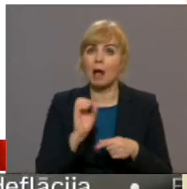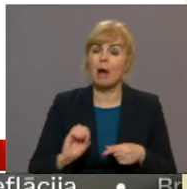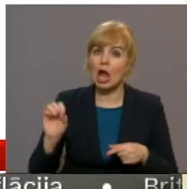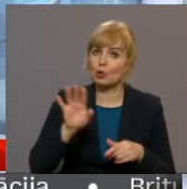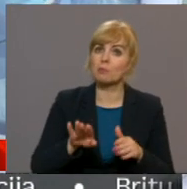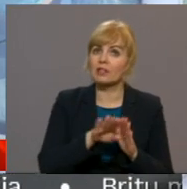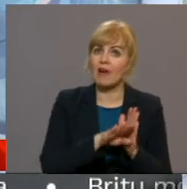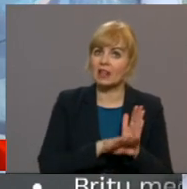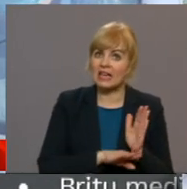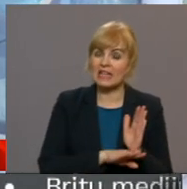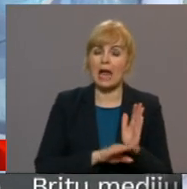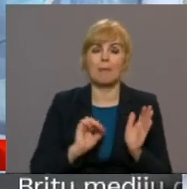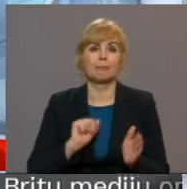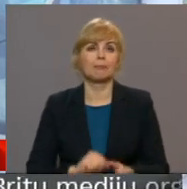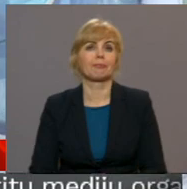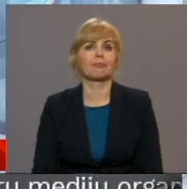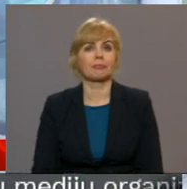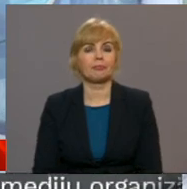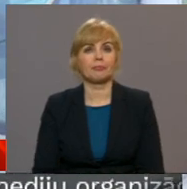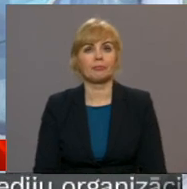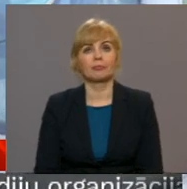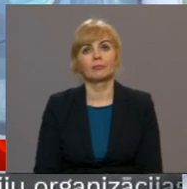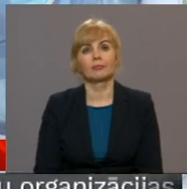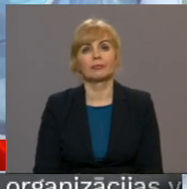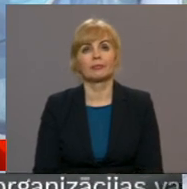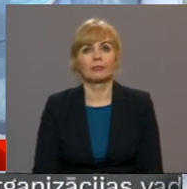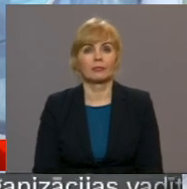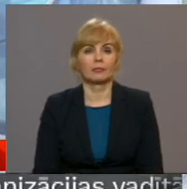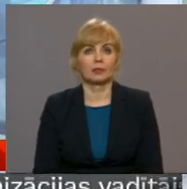vadlīnijām. Dāvids Freidenfelds, Ivans Milovs, Aigars Kovaļevskis, Latvijas televīzija.